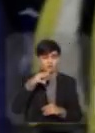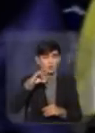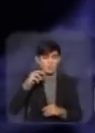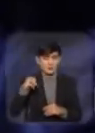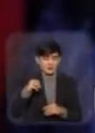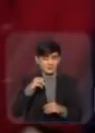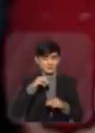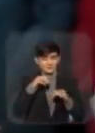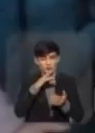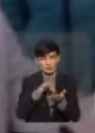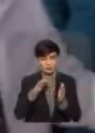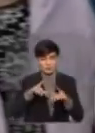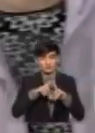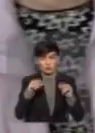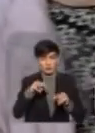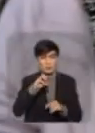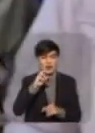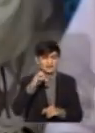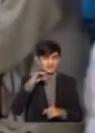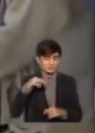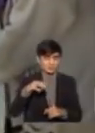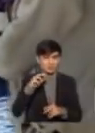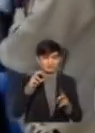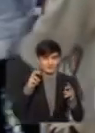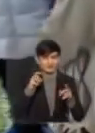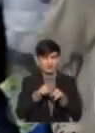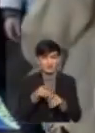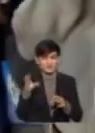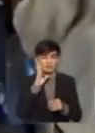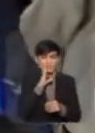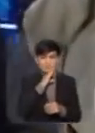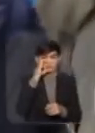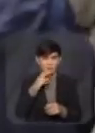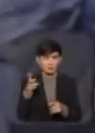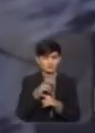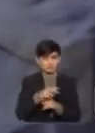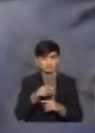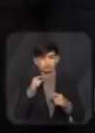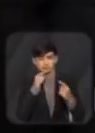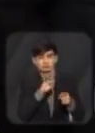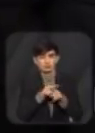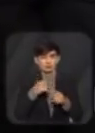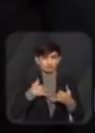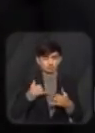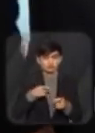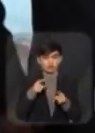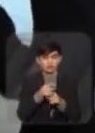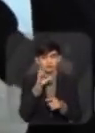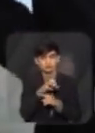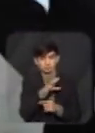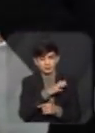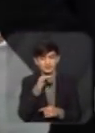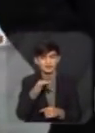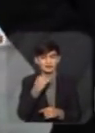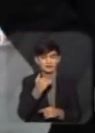атындағы мектепте айғайшу. Баланың анасына бүкіл мектептің мұғалімдері мен атанылары қарсы шығып жатыр. Ұстаздар қауымы оқушының